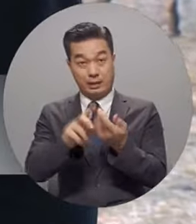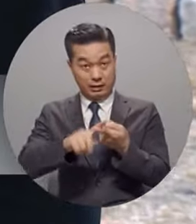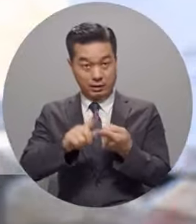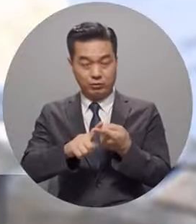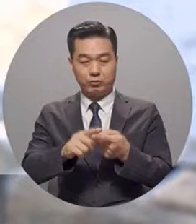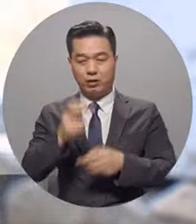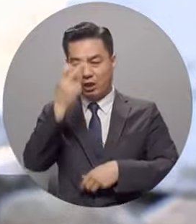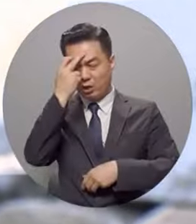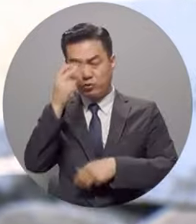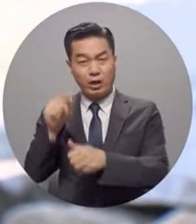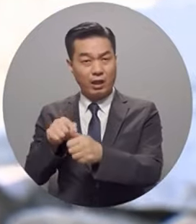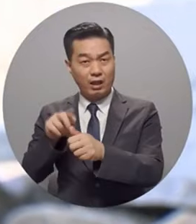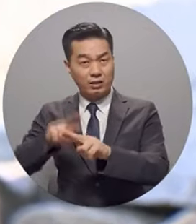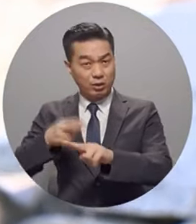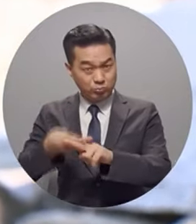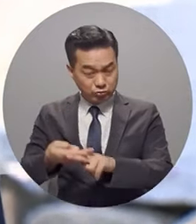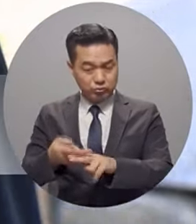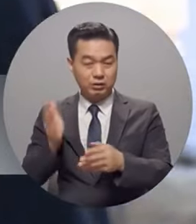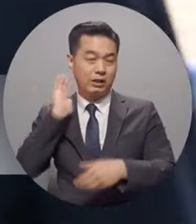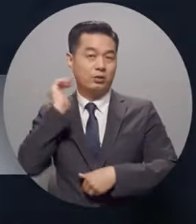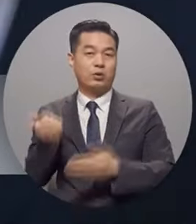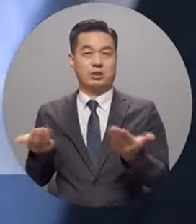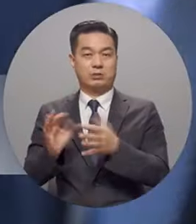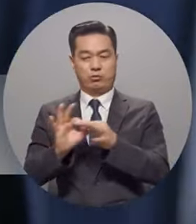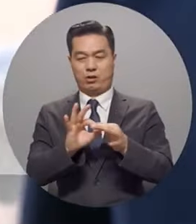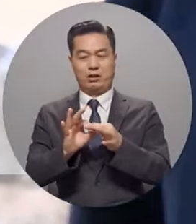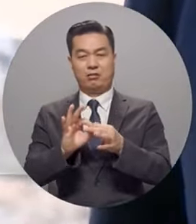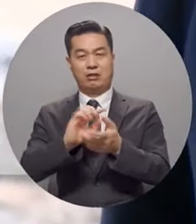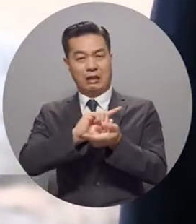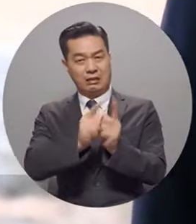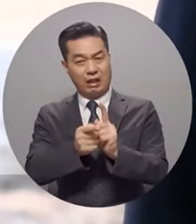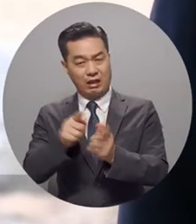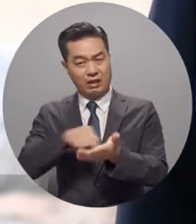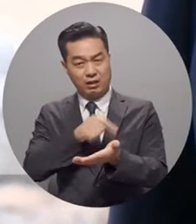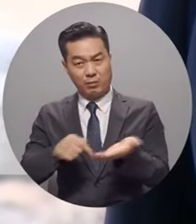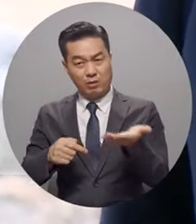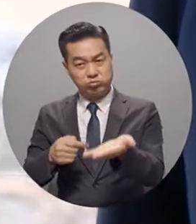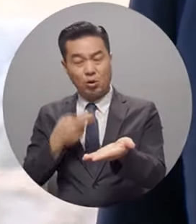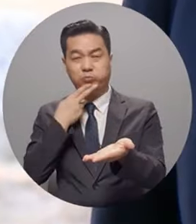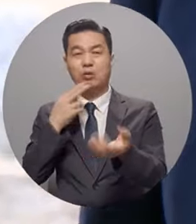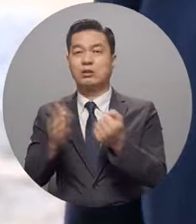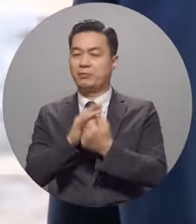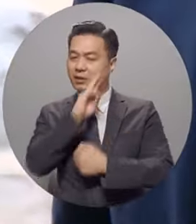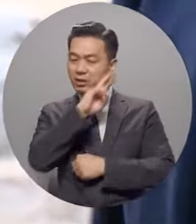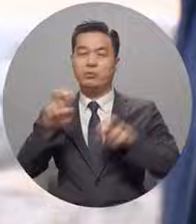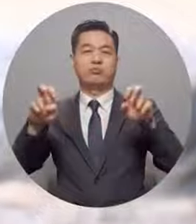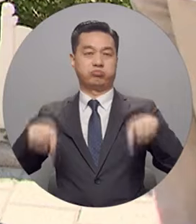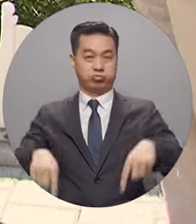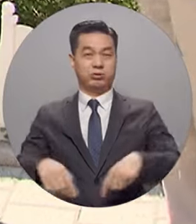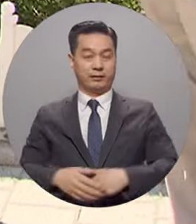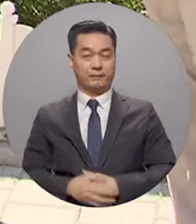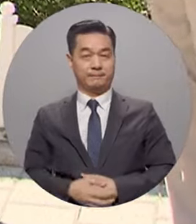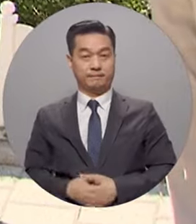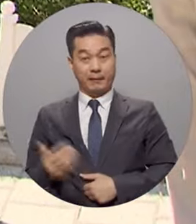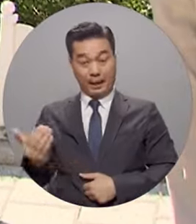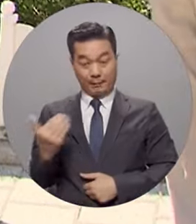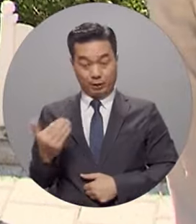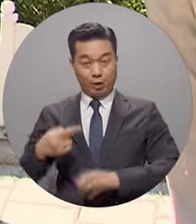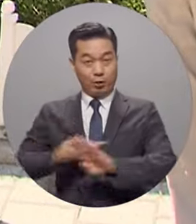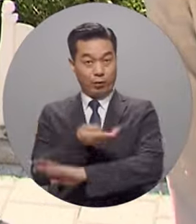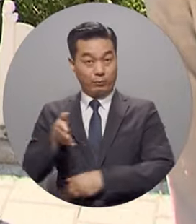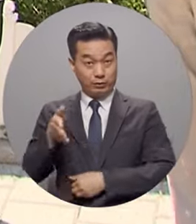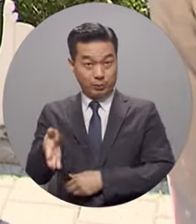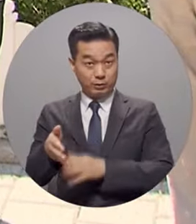목사의 선물과 대통령 직무 사이 대가성이 인정되지 않아 혐의가 없다고 봤습니다. 앞서 외부